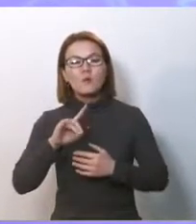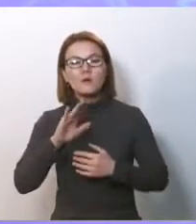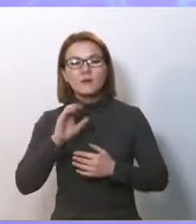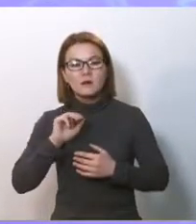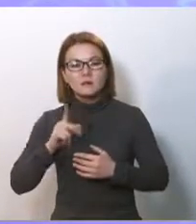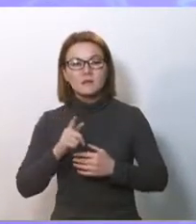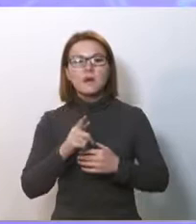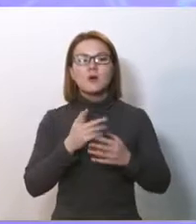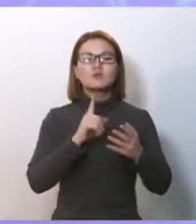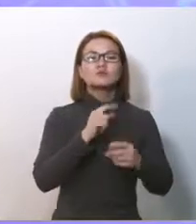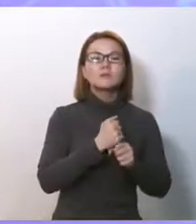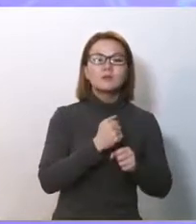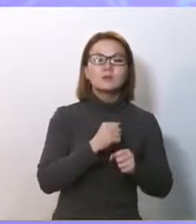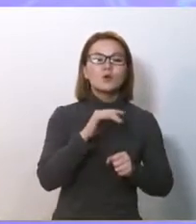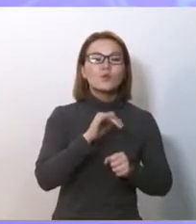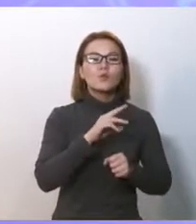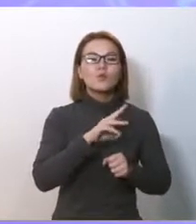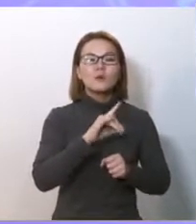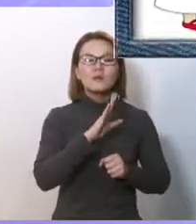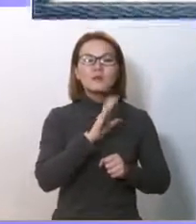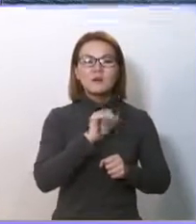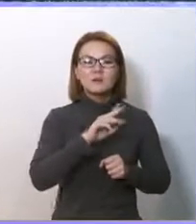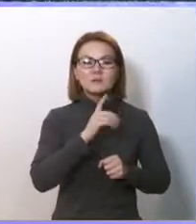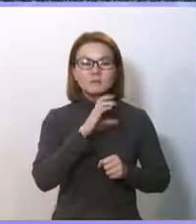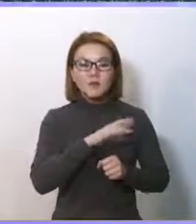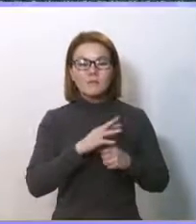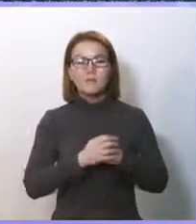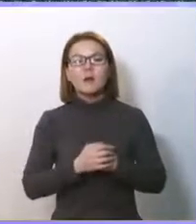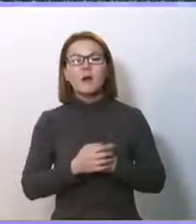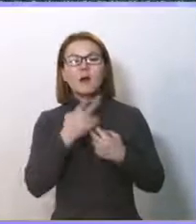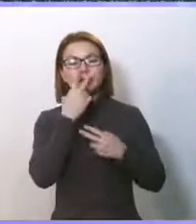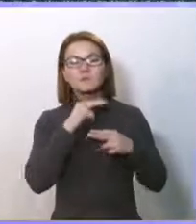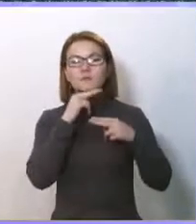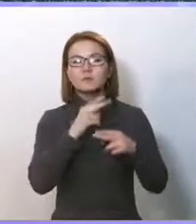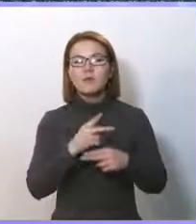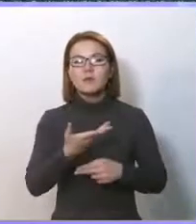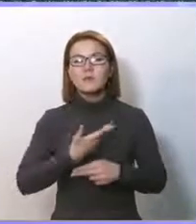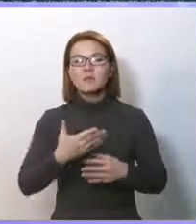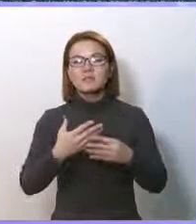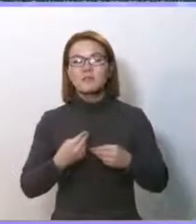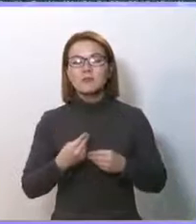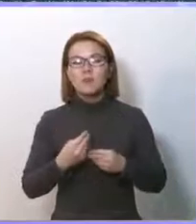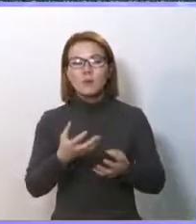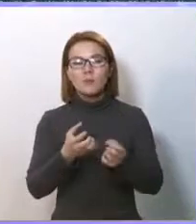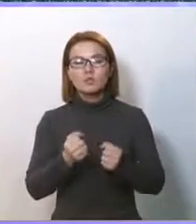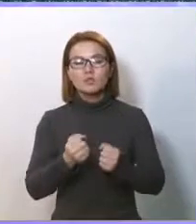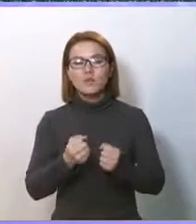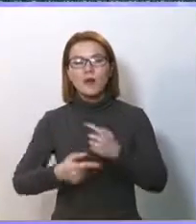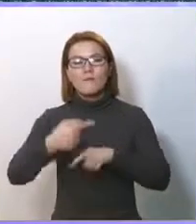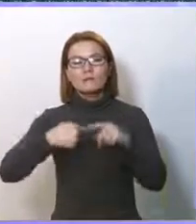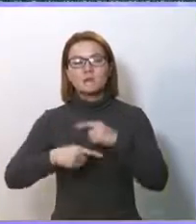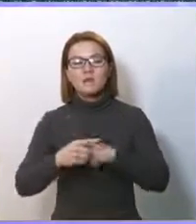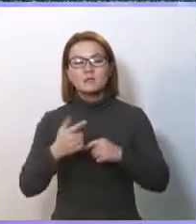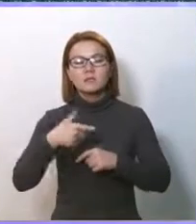делать? Умываться. Ребята, обратите внимание, мы с вами получили